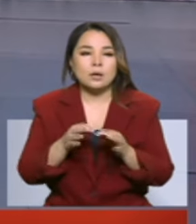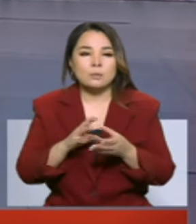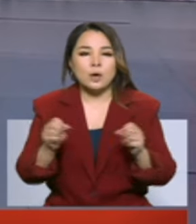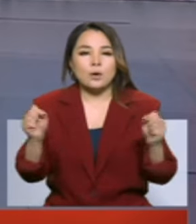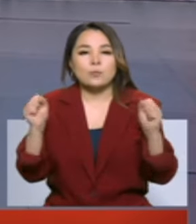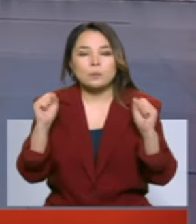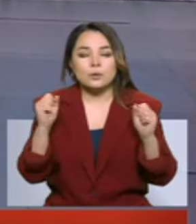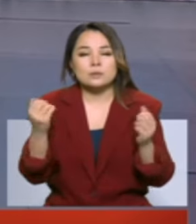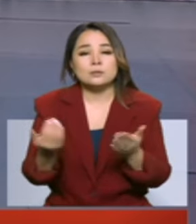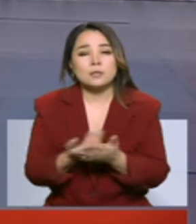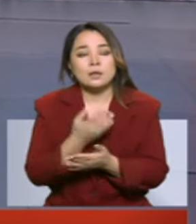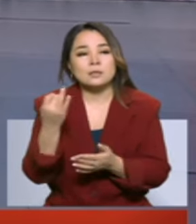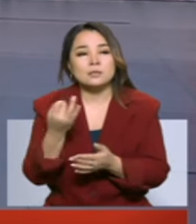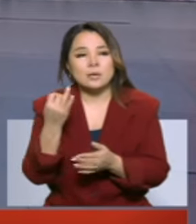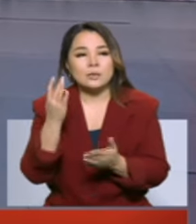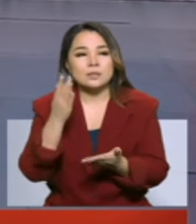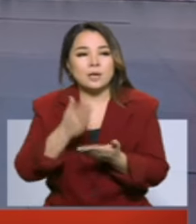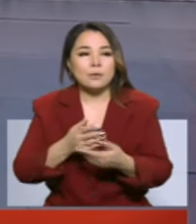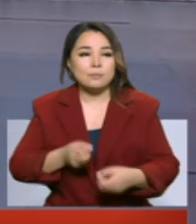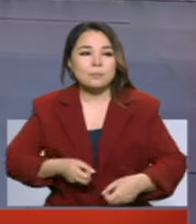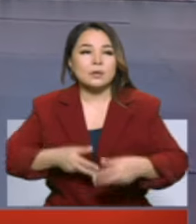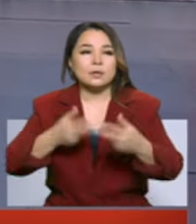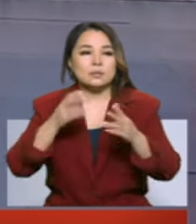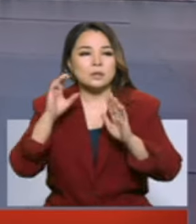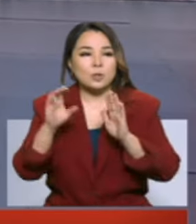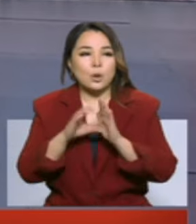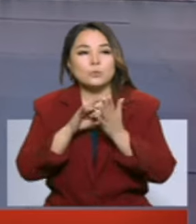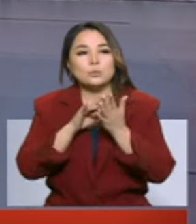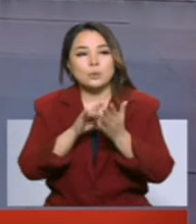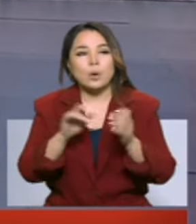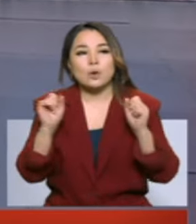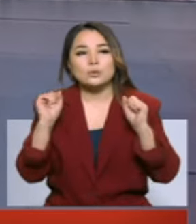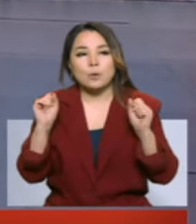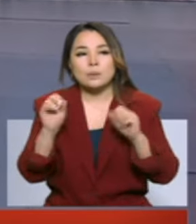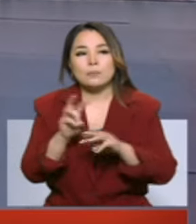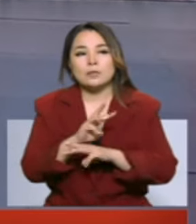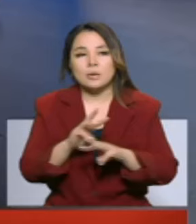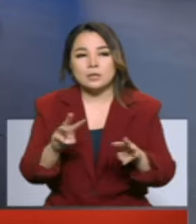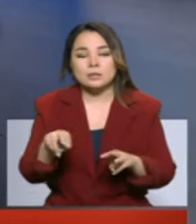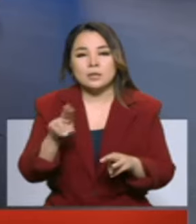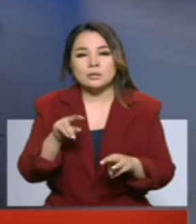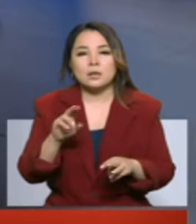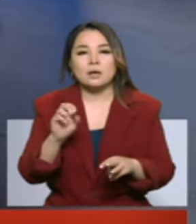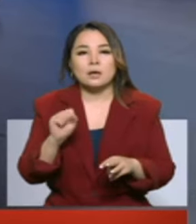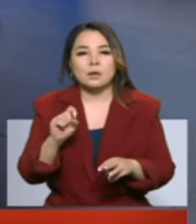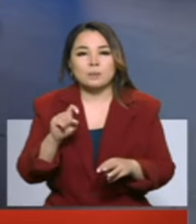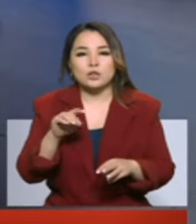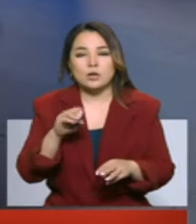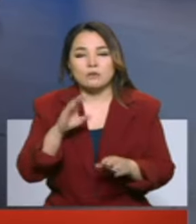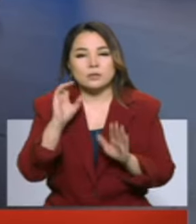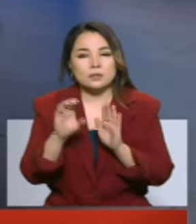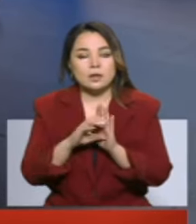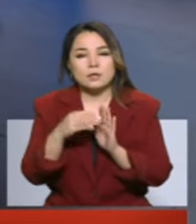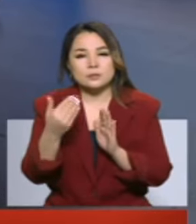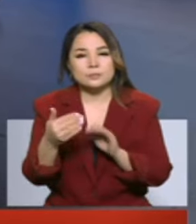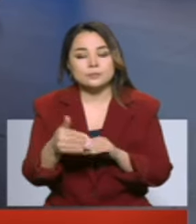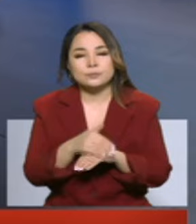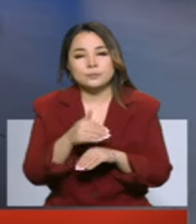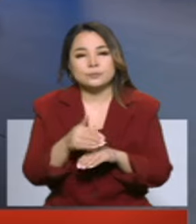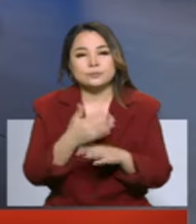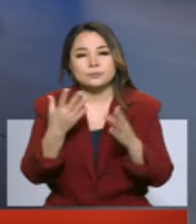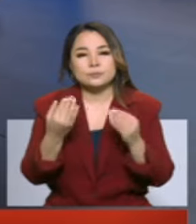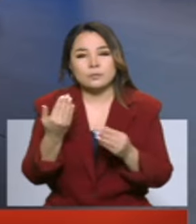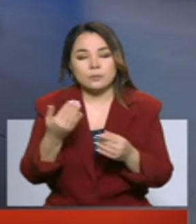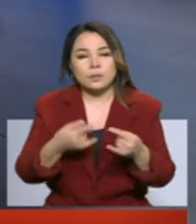спортшылардың аяқ алысы туралы бізбен тікелей байланысқа шыққан туризм және спорт министрінің кеңесшісі Диас Ахметшәріфтен білсек. Диас, қайырлы күн, сіз